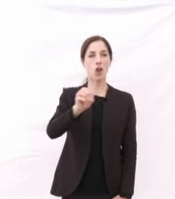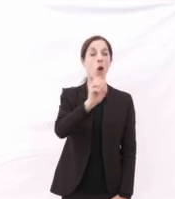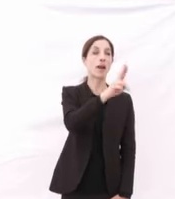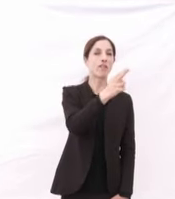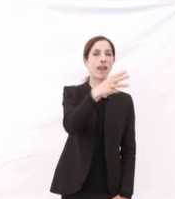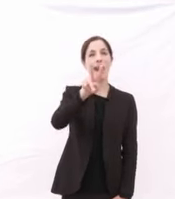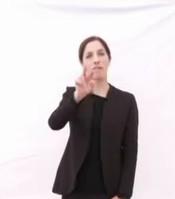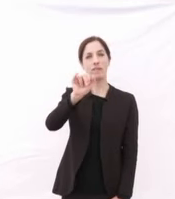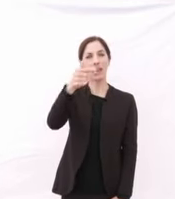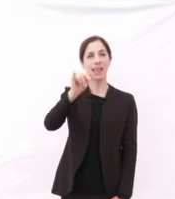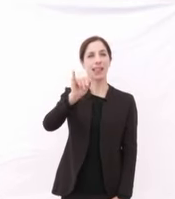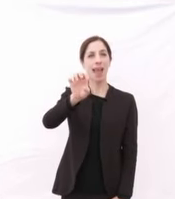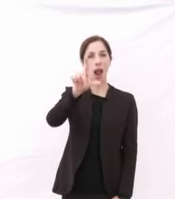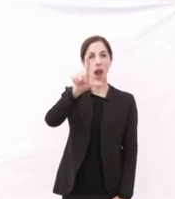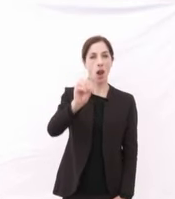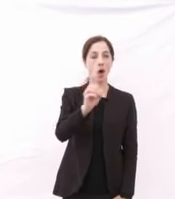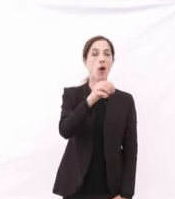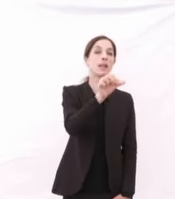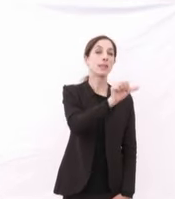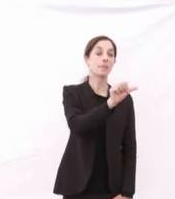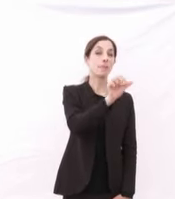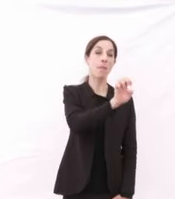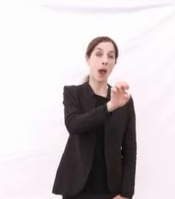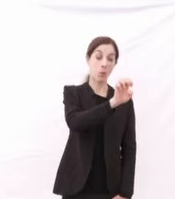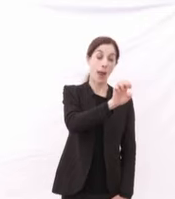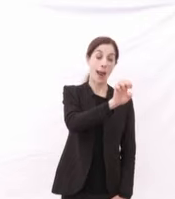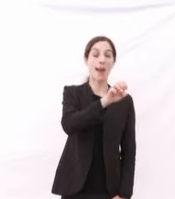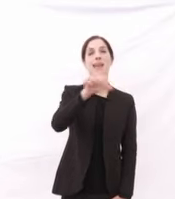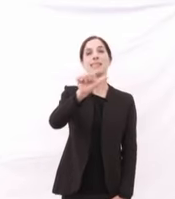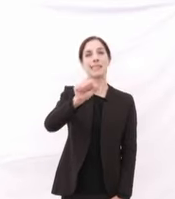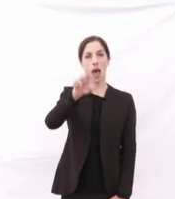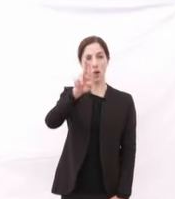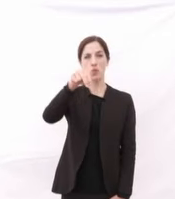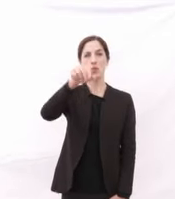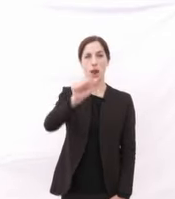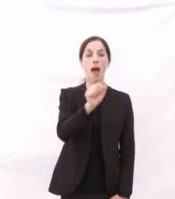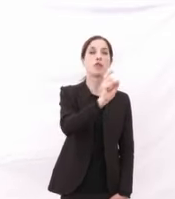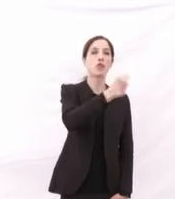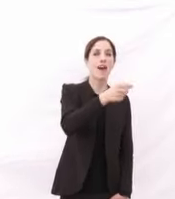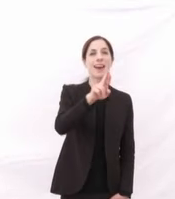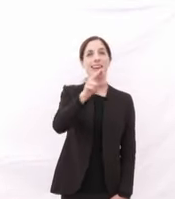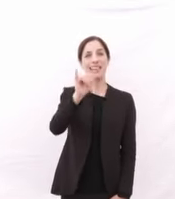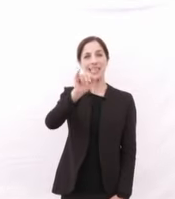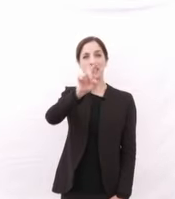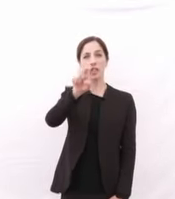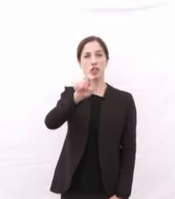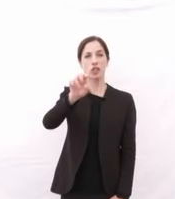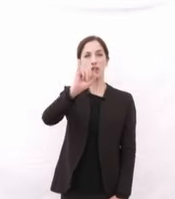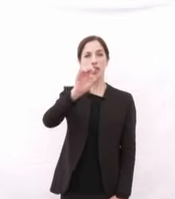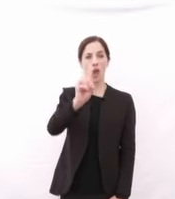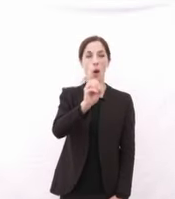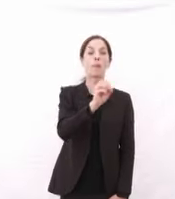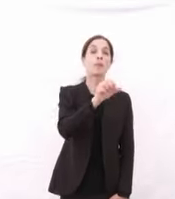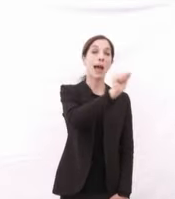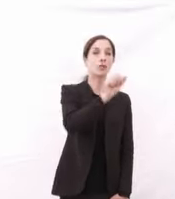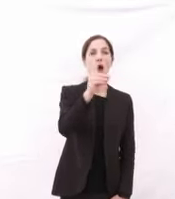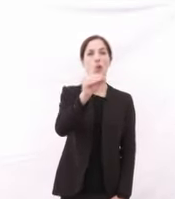Vitiello, Manuele Saunà, Giovanni Lizio, Antonio Di Bona,